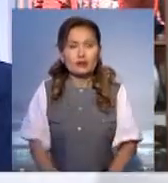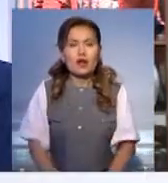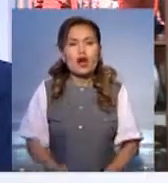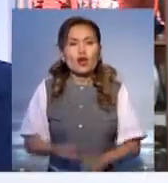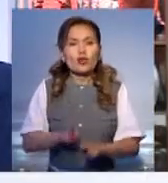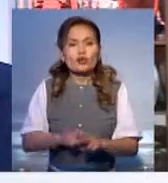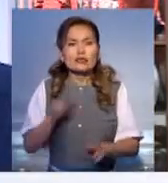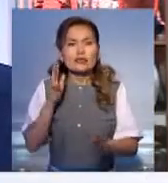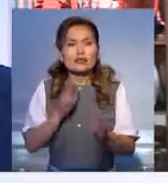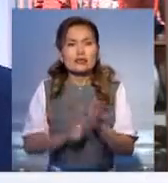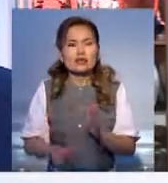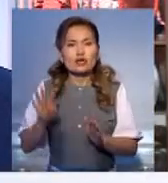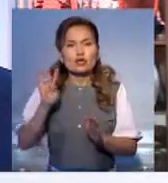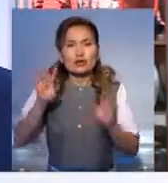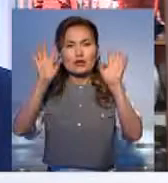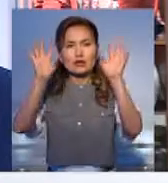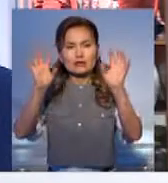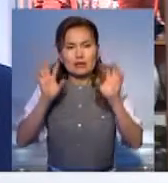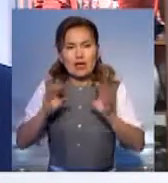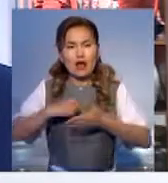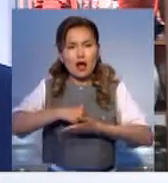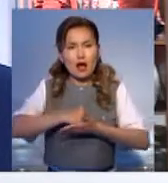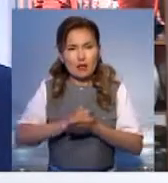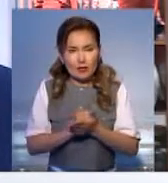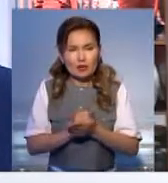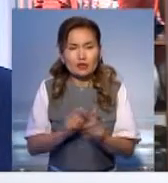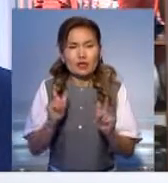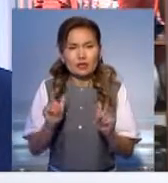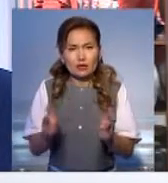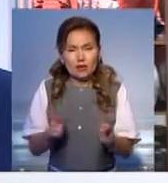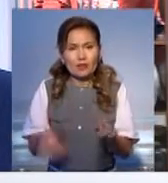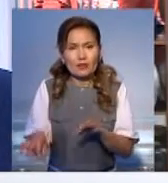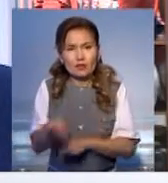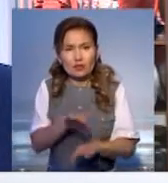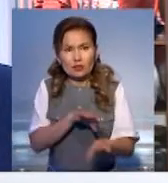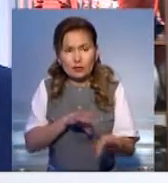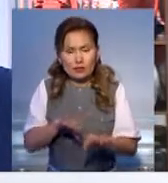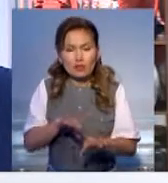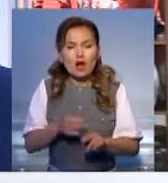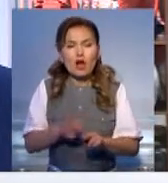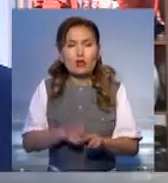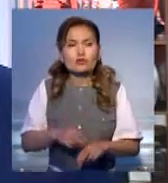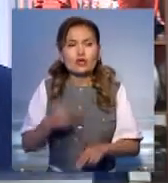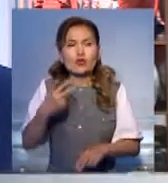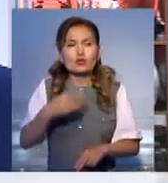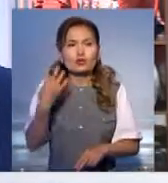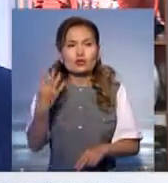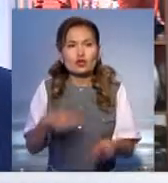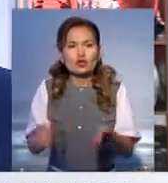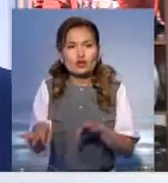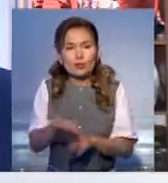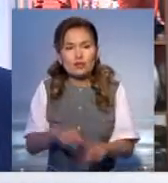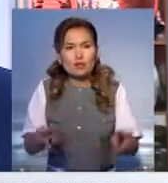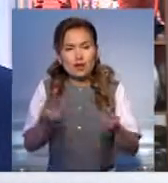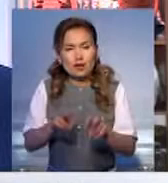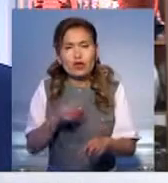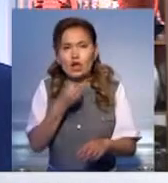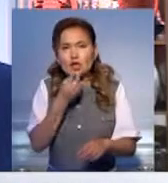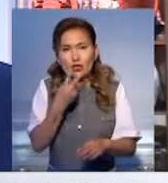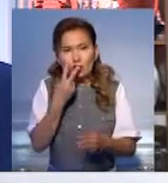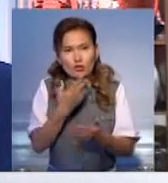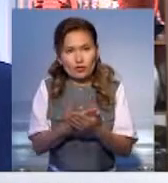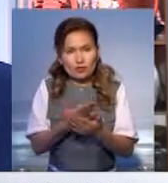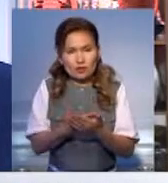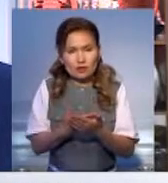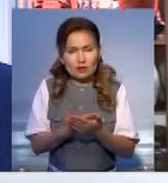қабылдануы және 34 заңның қазір жобасы қаралып жатқандығы өте үлкен көрсеткіш.